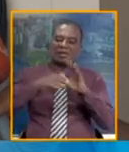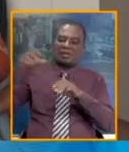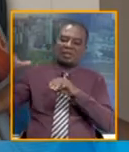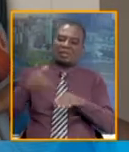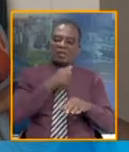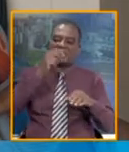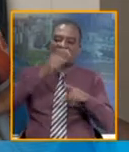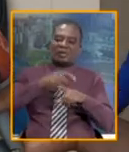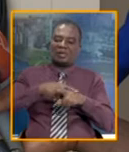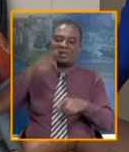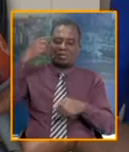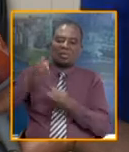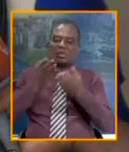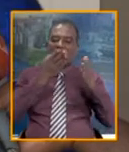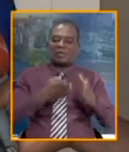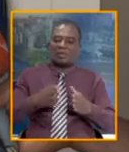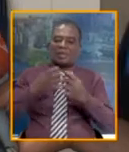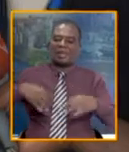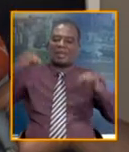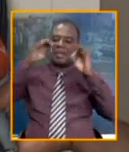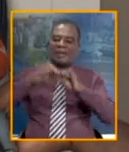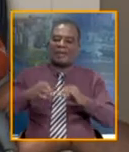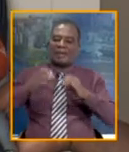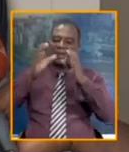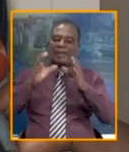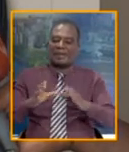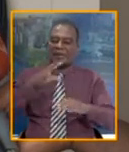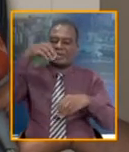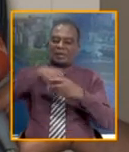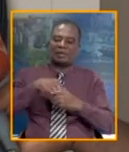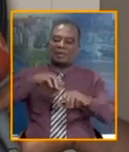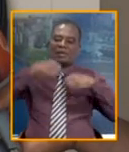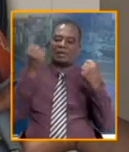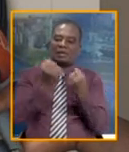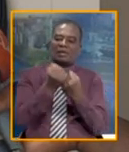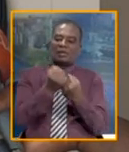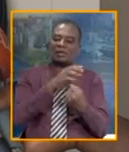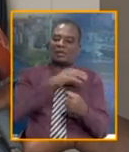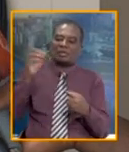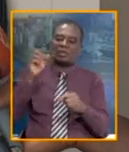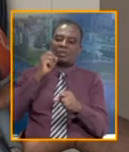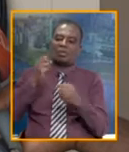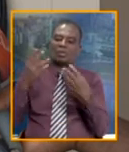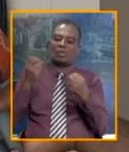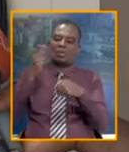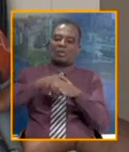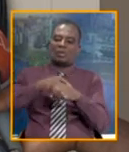temps. Pour porter les valeurs de civilité, de civisme et de solidarité dans la société, ça prend énormément de temps. Donc ça demande de l'éducation,